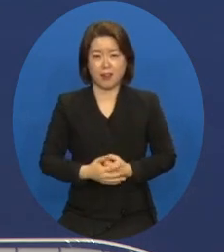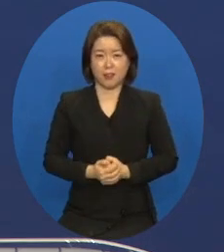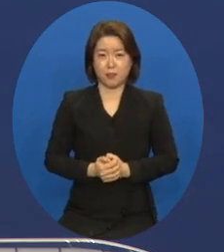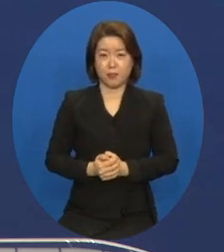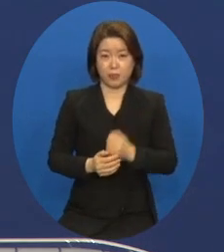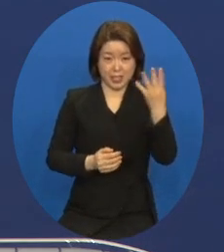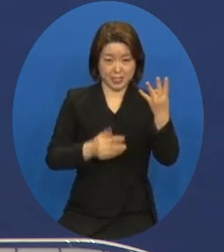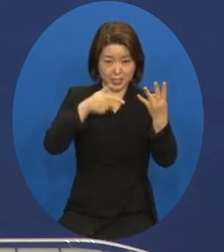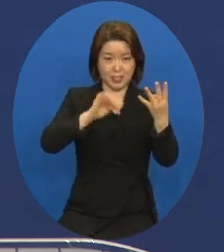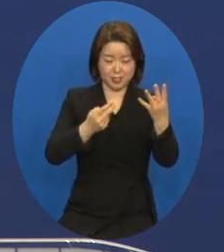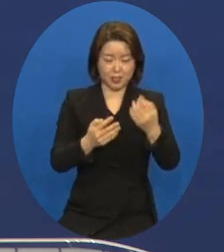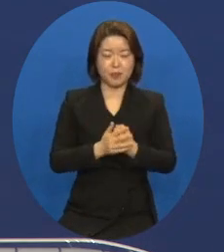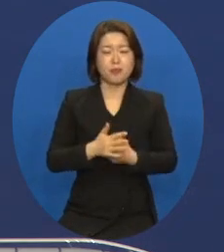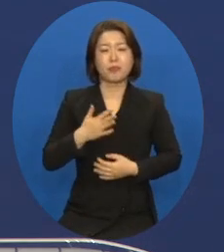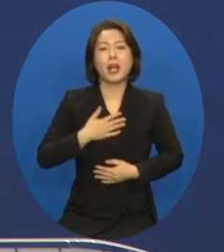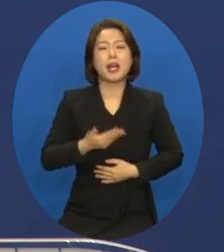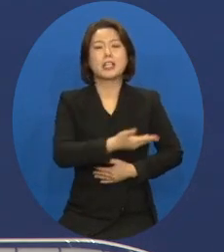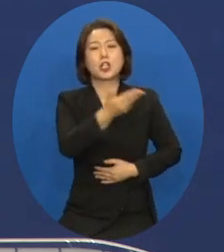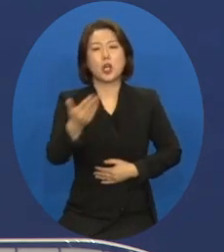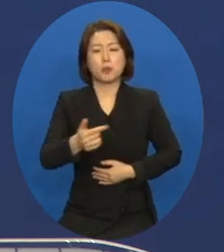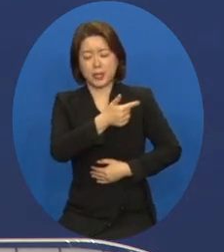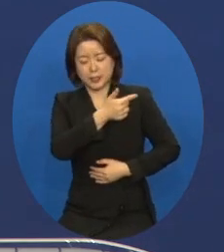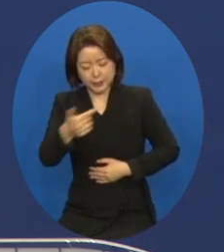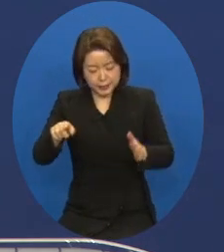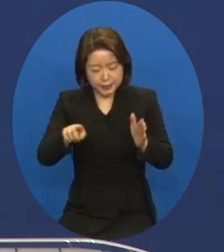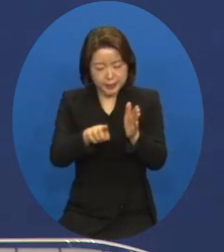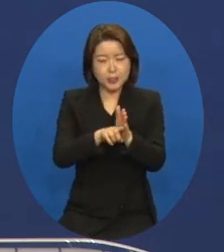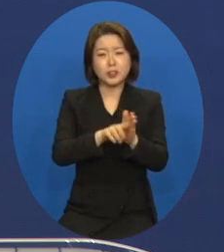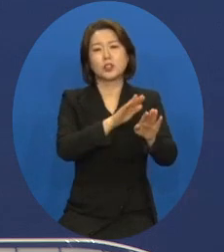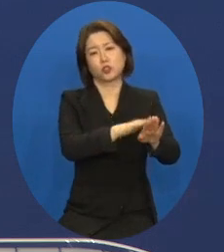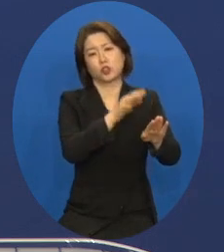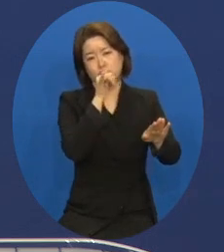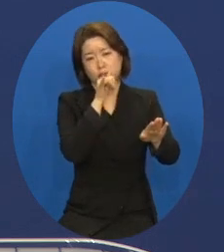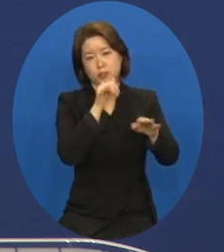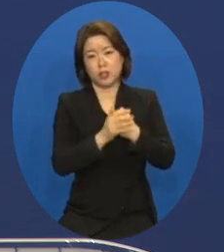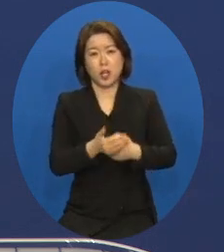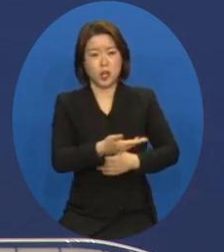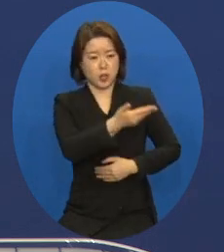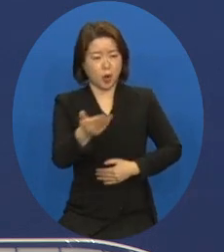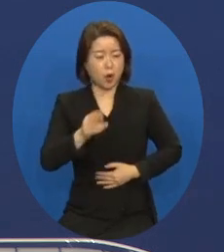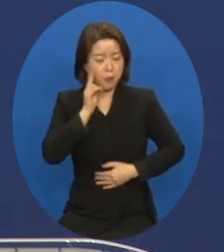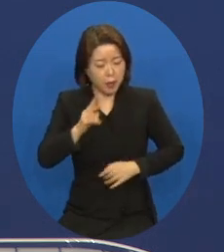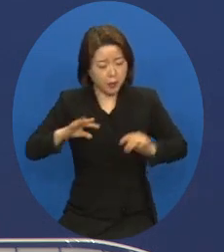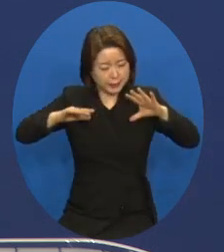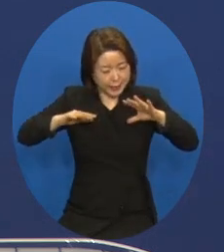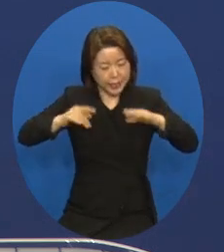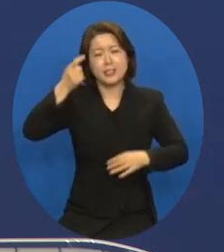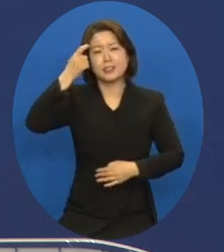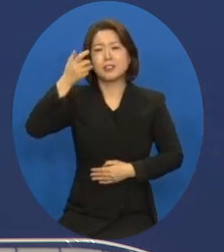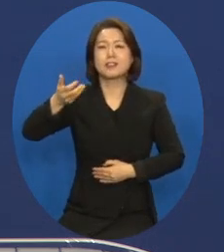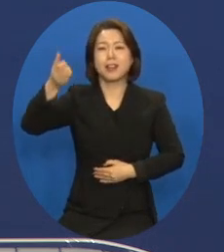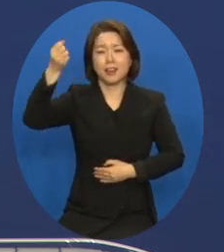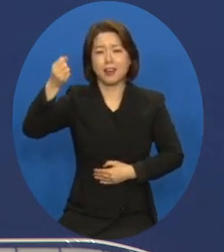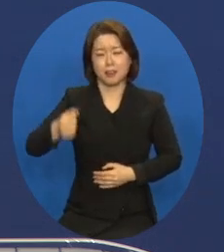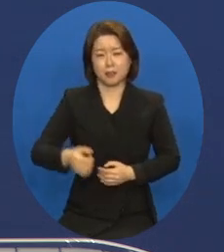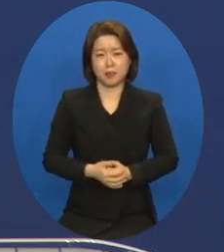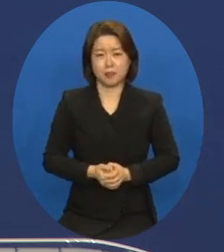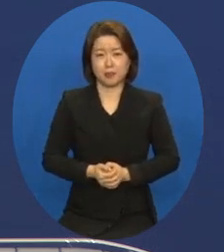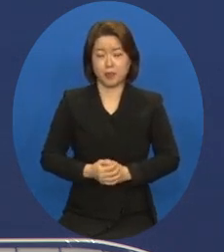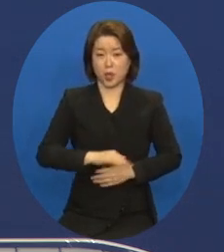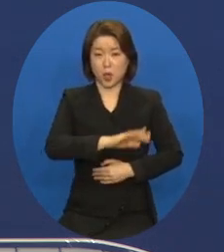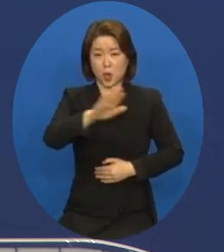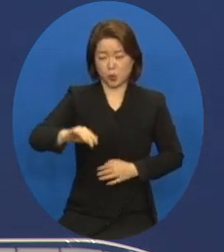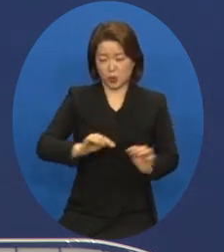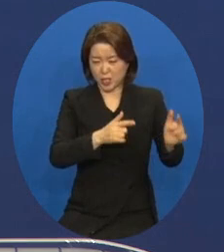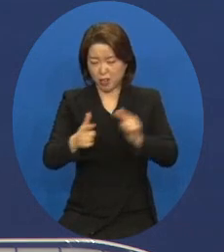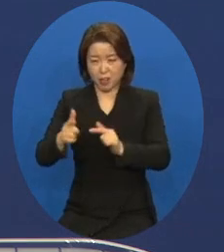나는 여러분에게 큰 신뢰를 두고 있으며 여러분을 매우 자랑스럽게 생각합니다 우리의